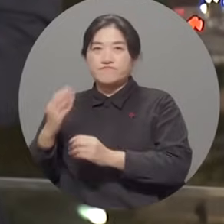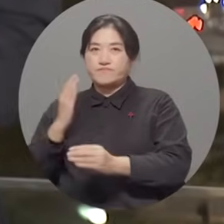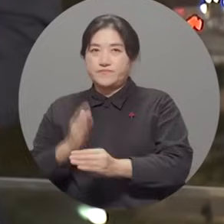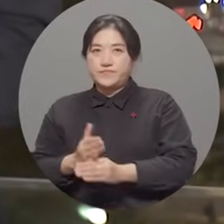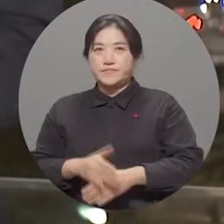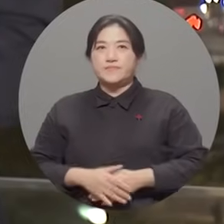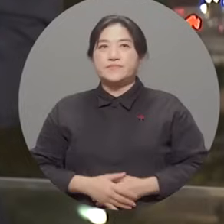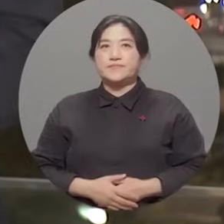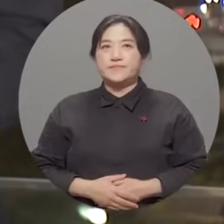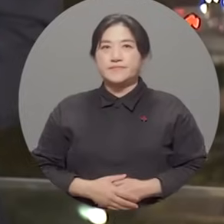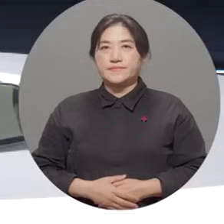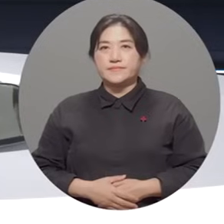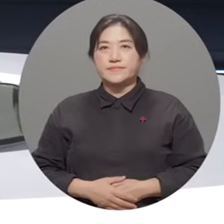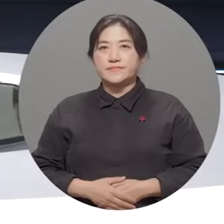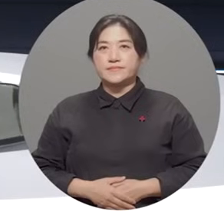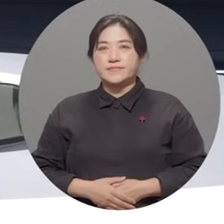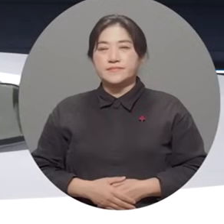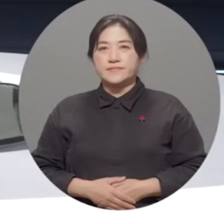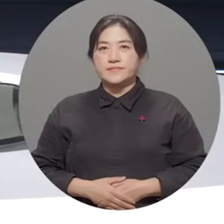뉴스 박인수입니다.